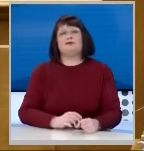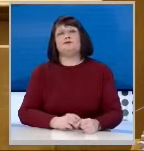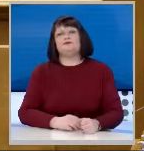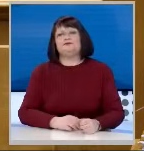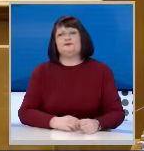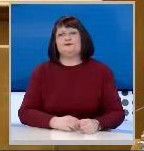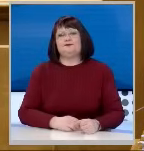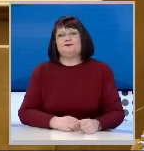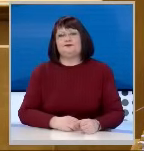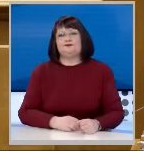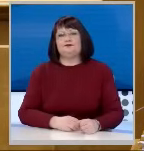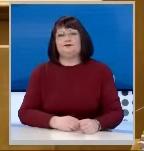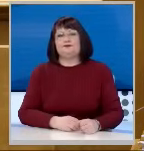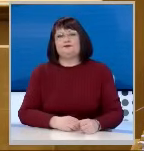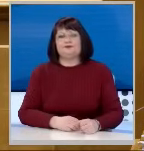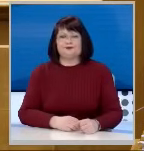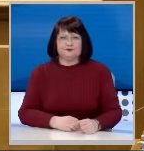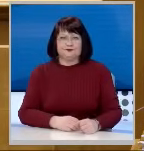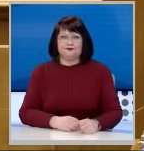άνθρωποι αφαιρέθηκε